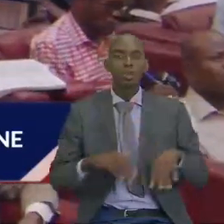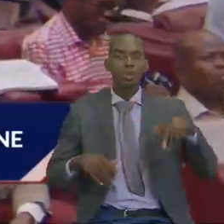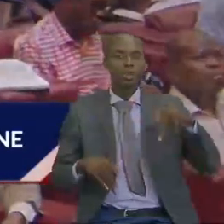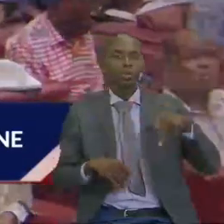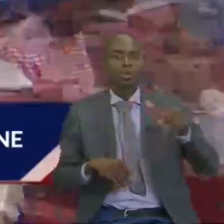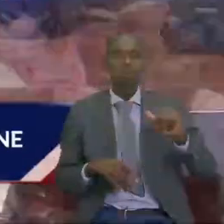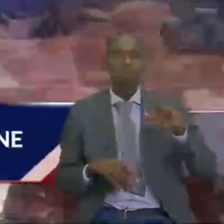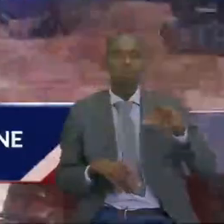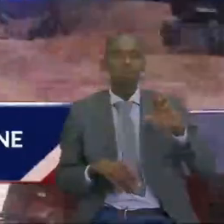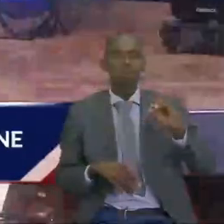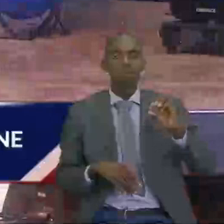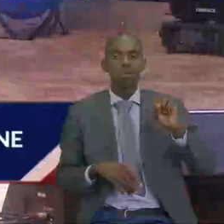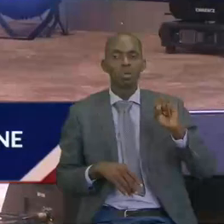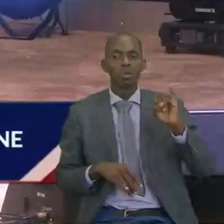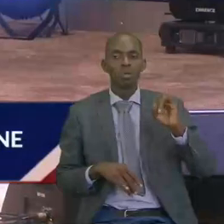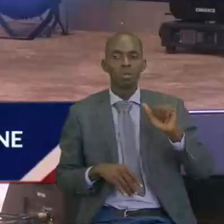l'apparition soudaine